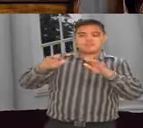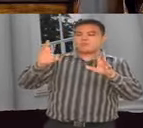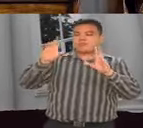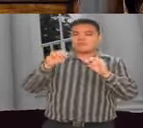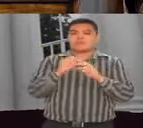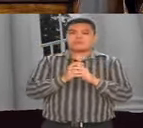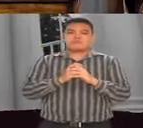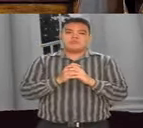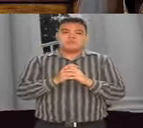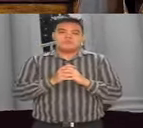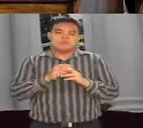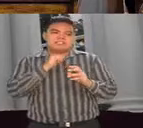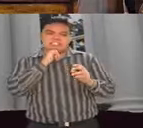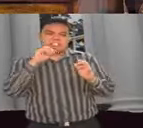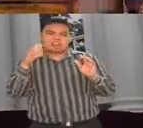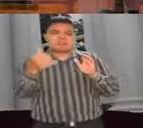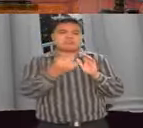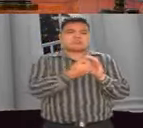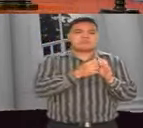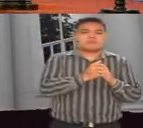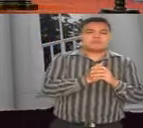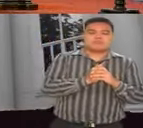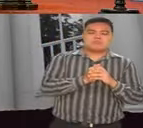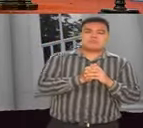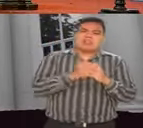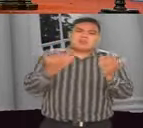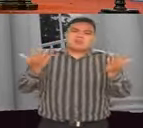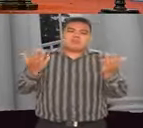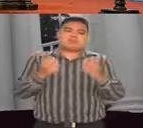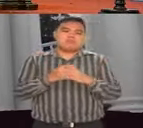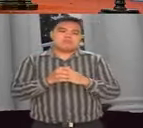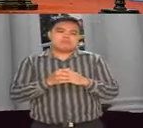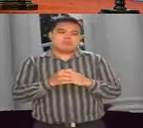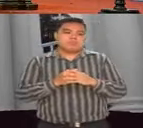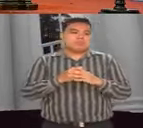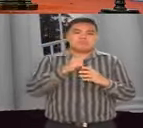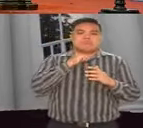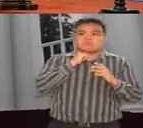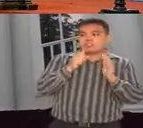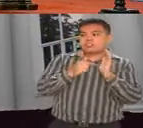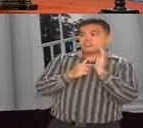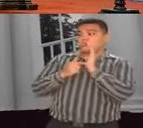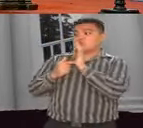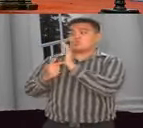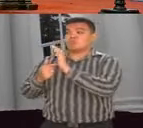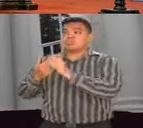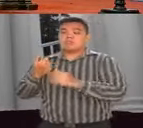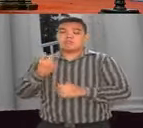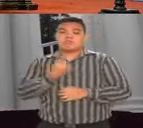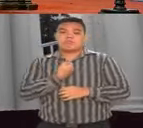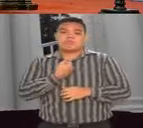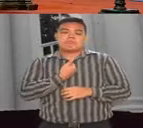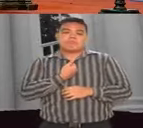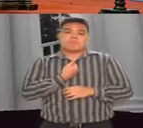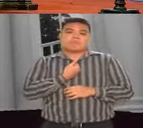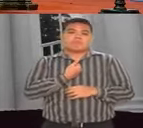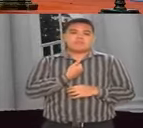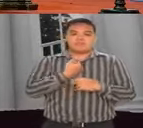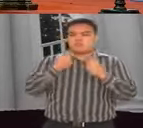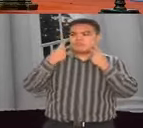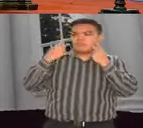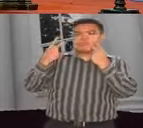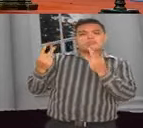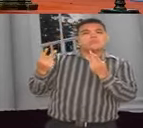di ba? Di man ka mo appeal. Sao man na? Wala ka nag-expose yung galingon diha. Nga